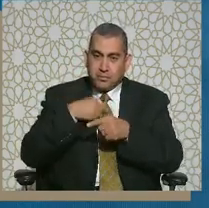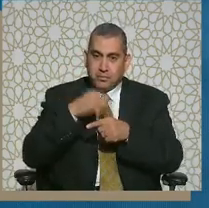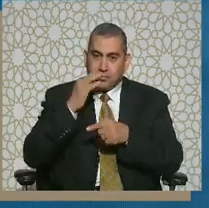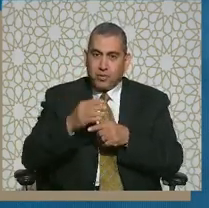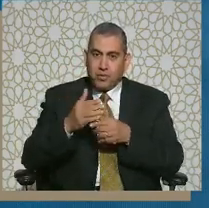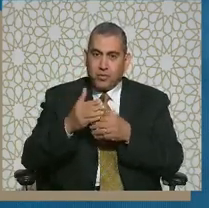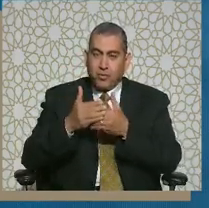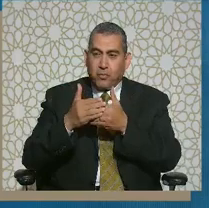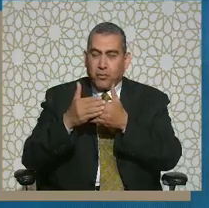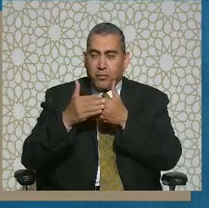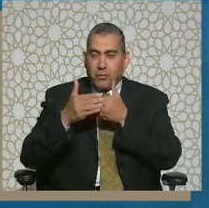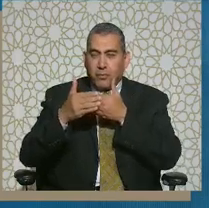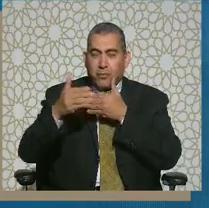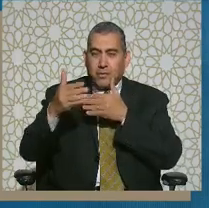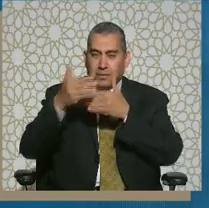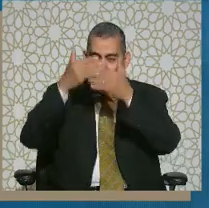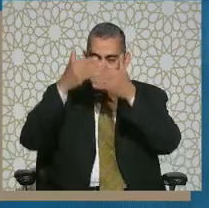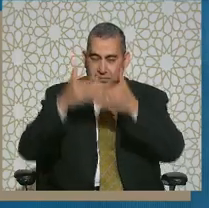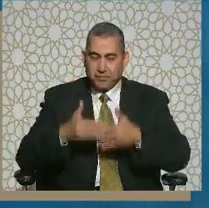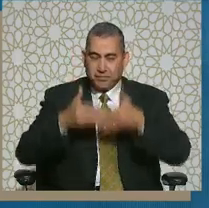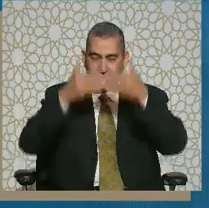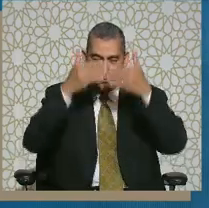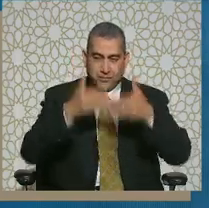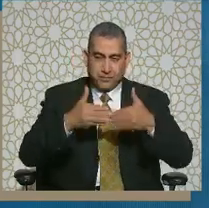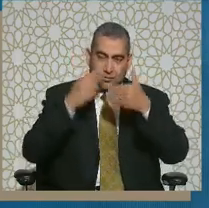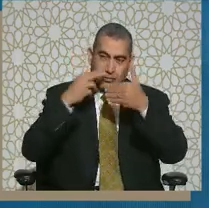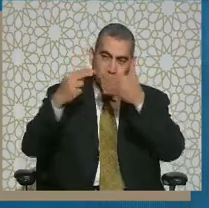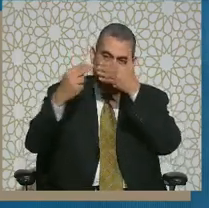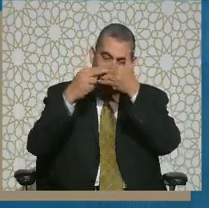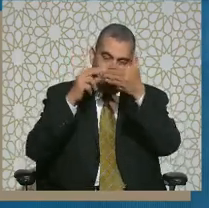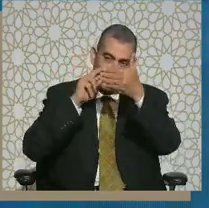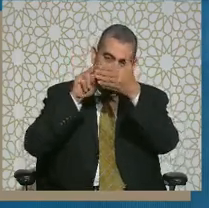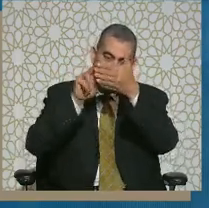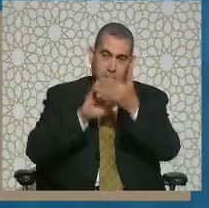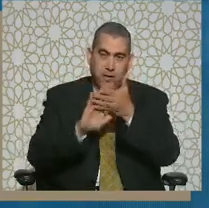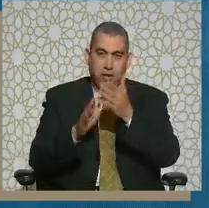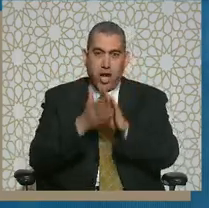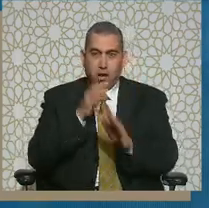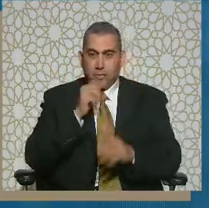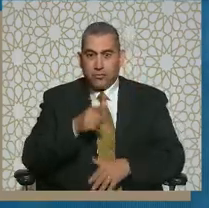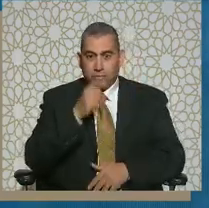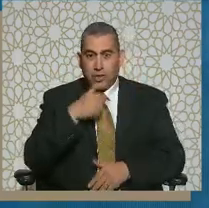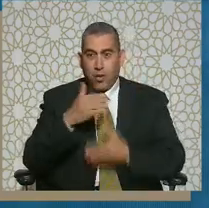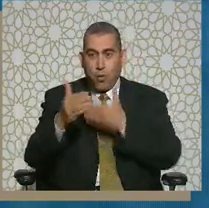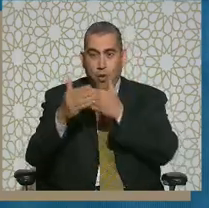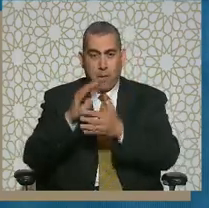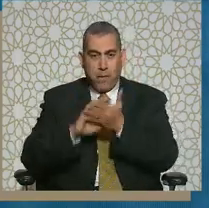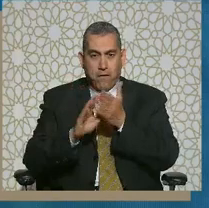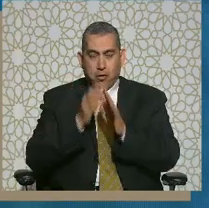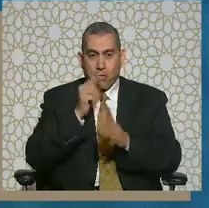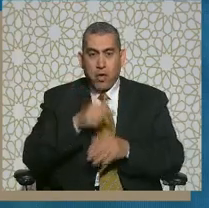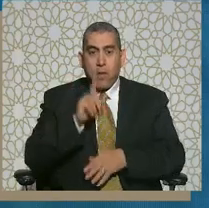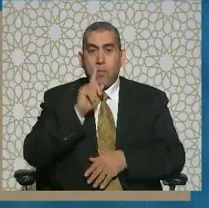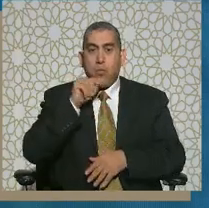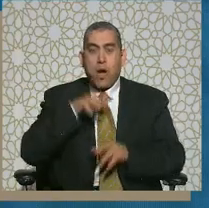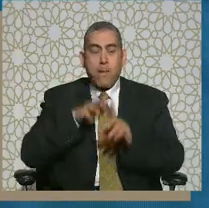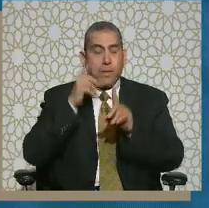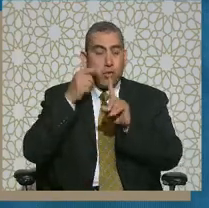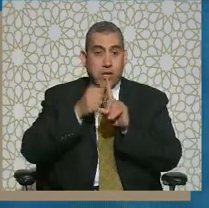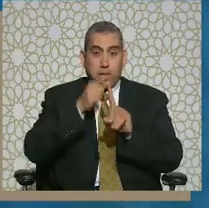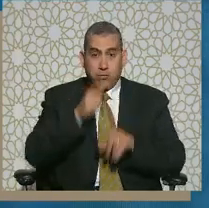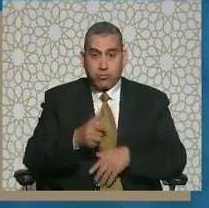حطان سد بتمنع ان احنا نشوف بعض ولا نقرب من بعض وعشان كده حضره النبي صلى الله عليه